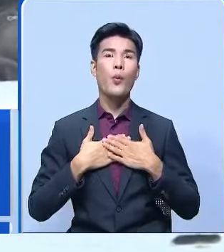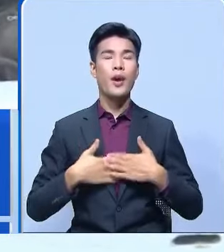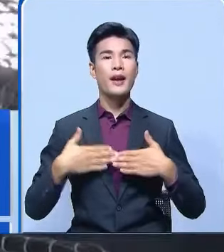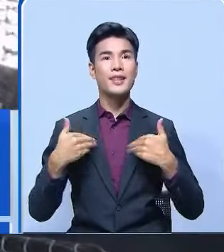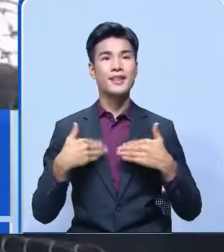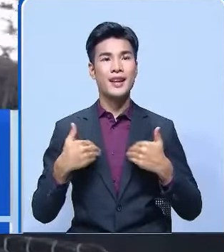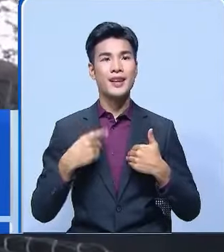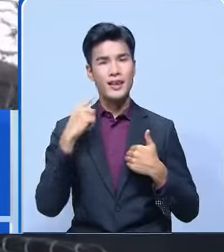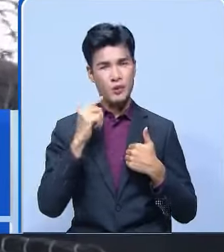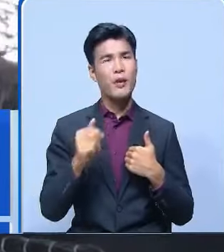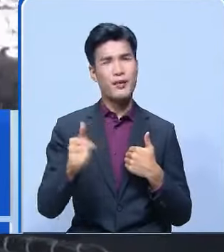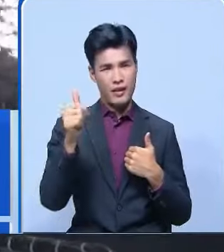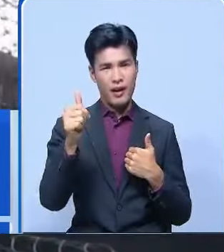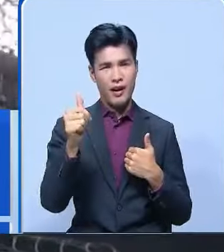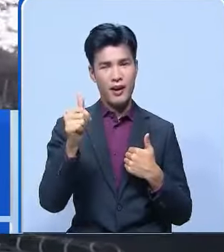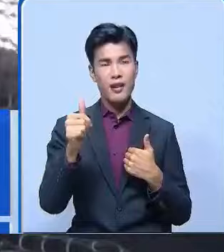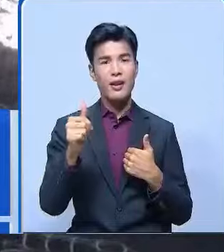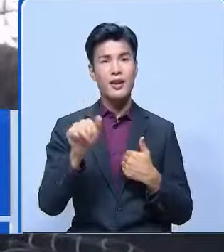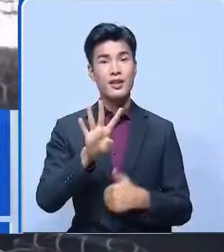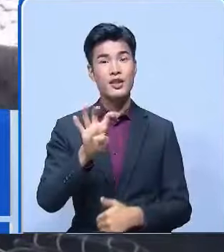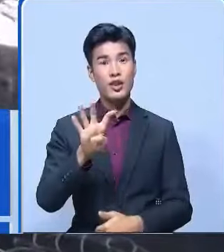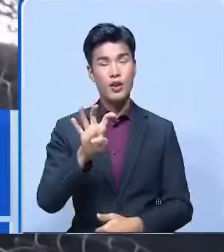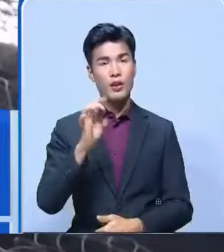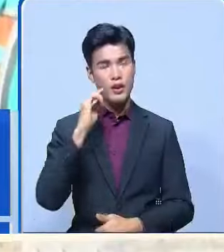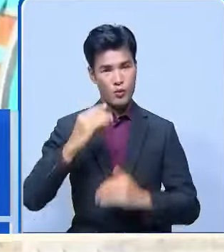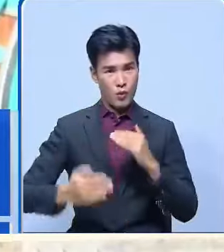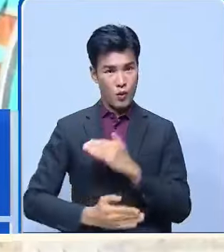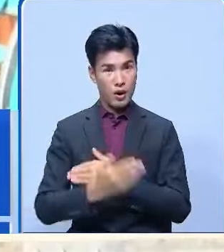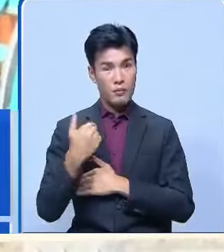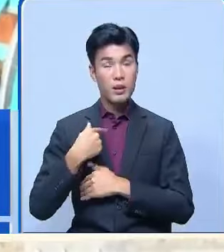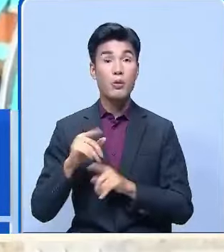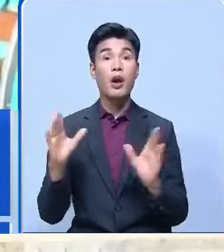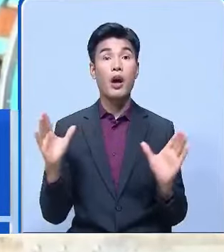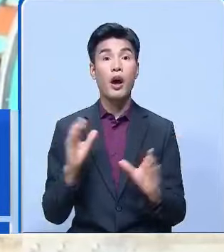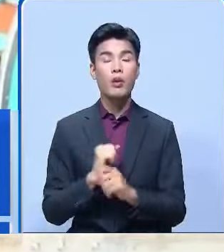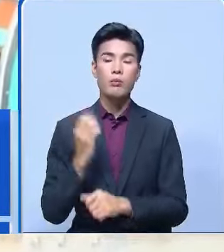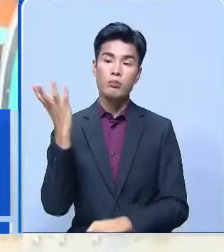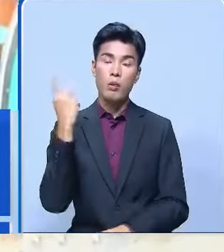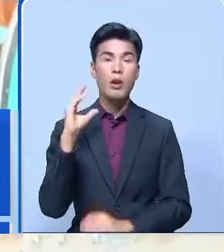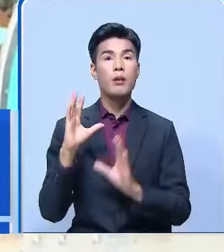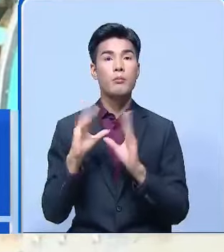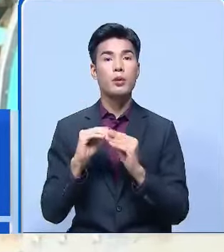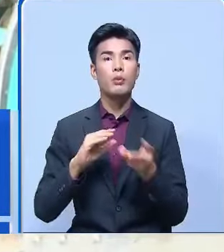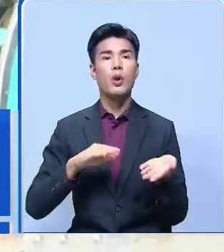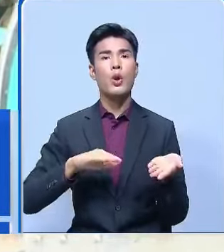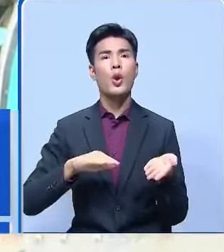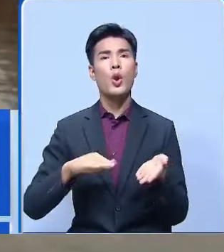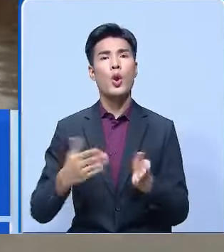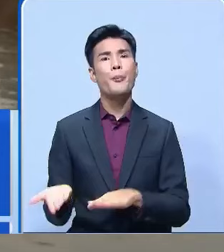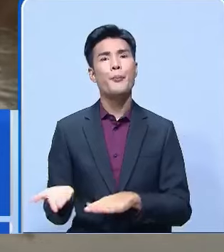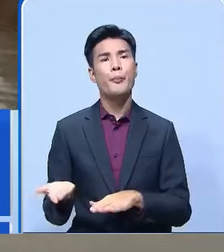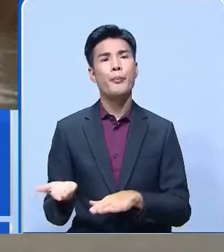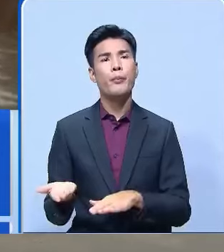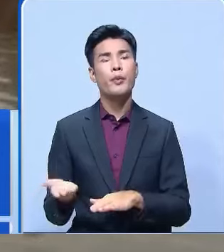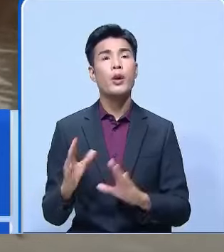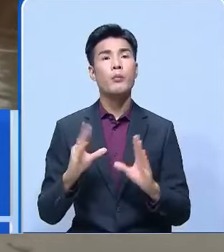น่าจะได้เห็นแล้วแหละนะว่ามันมีโอกาสจะได้ขึ้นแต่สรุปเมื่อวานการประชุมล่มอีกแล้วคุณผู้ชมองค์ประ